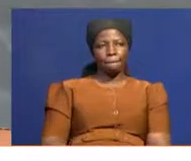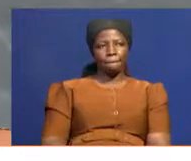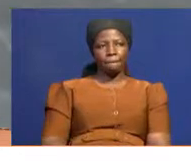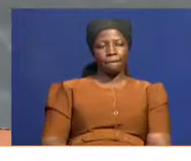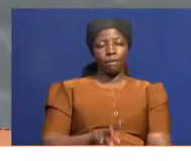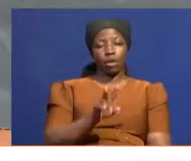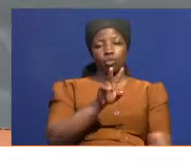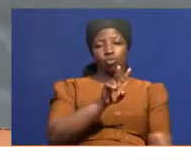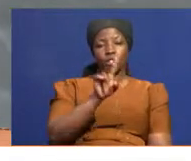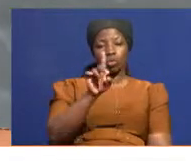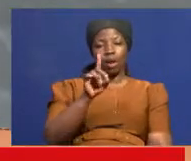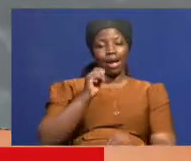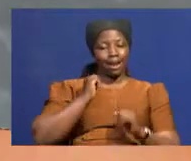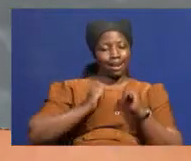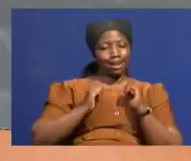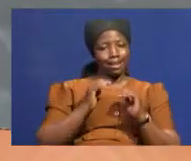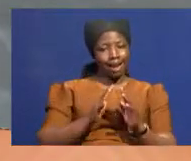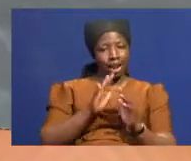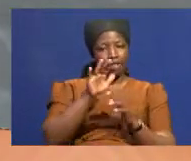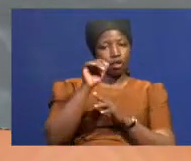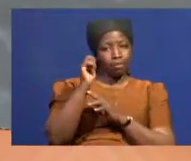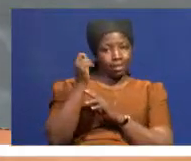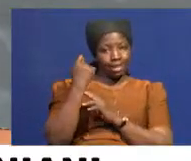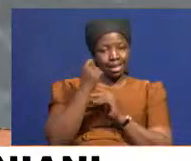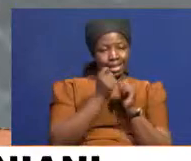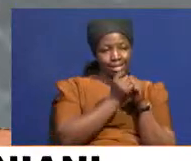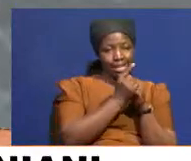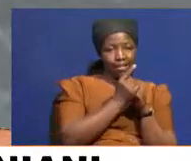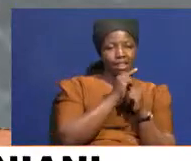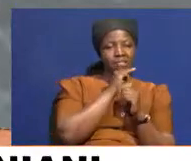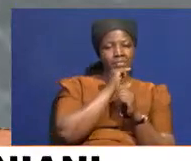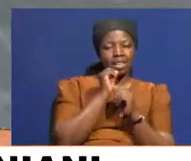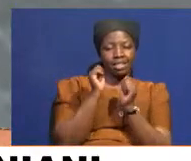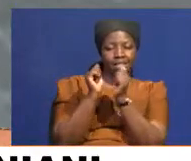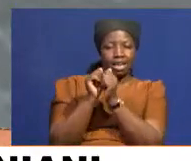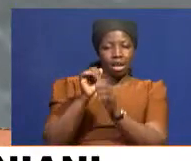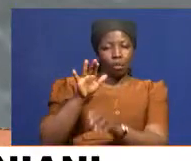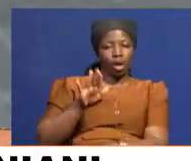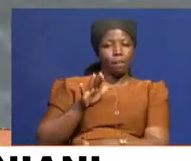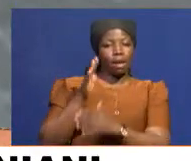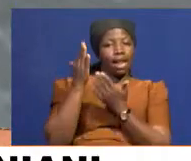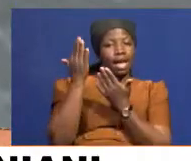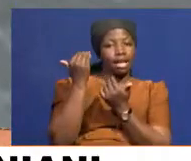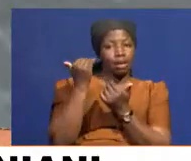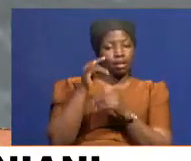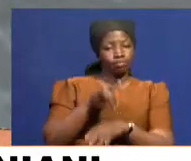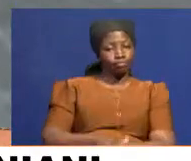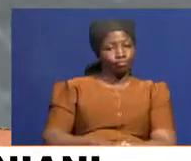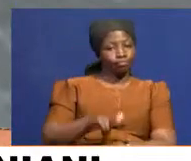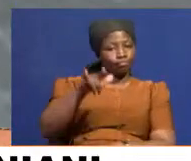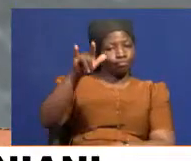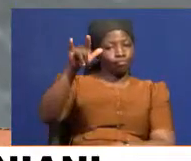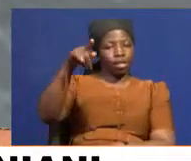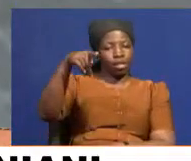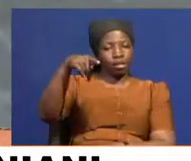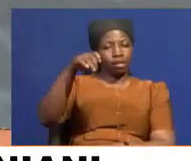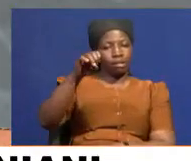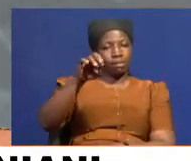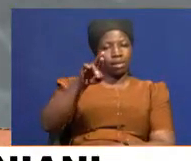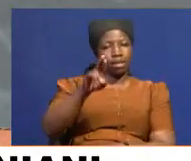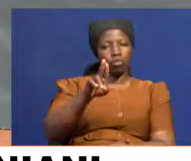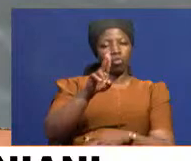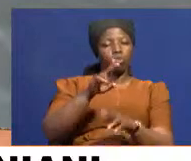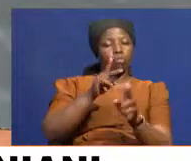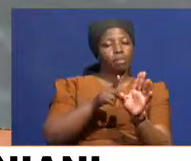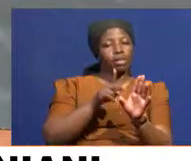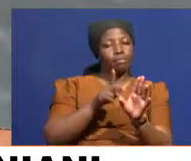Wanariadha 21 wa Kenya wakiwemo wanaume 11 na wanawake 10 wanatarajiwa kusafiri usiku huu kuelekea Lima, Peru kushiriki mashindano